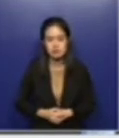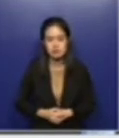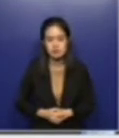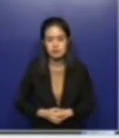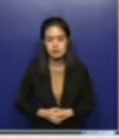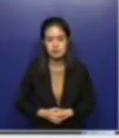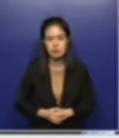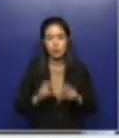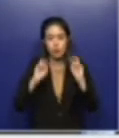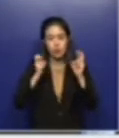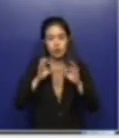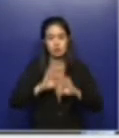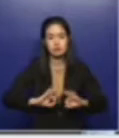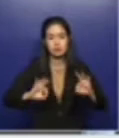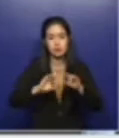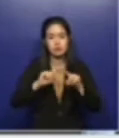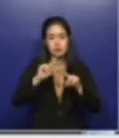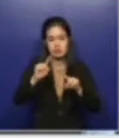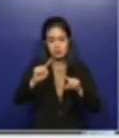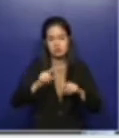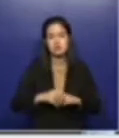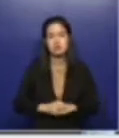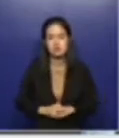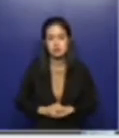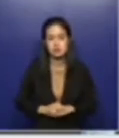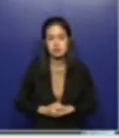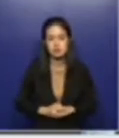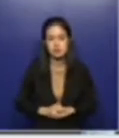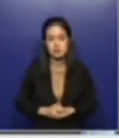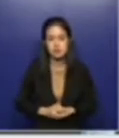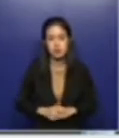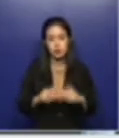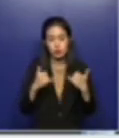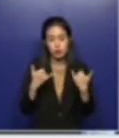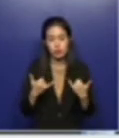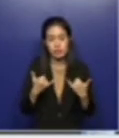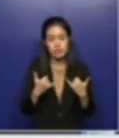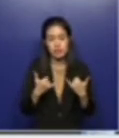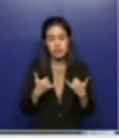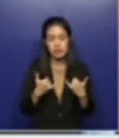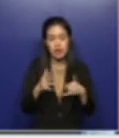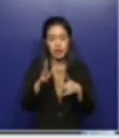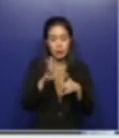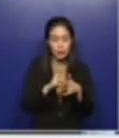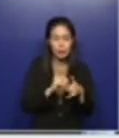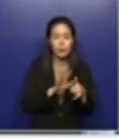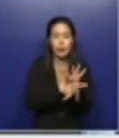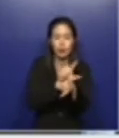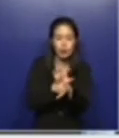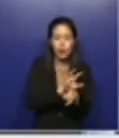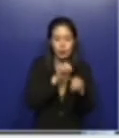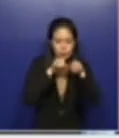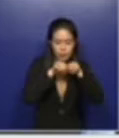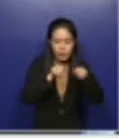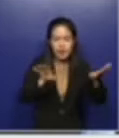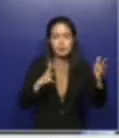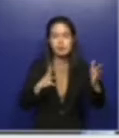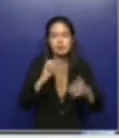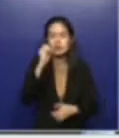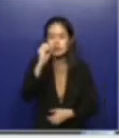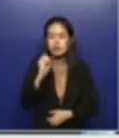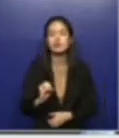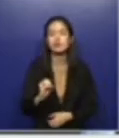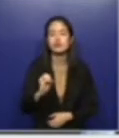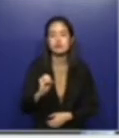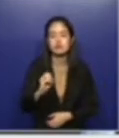เรื่องที่หนึ่งเลยครับแน่นอนครับขณะนี้ไม่มีการระบาดผลกระทบด้านสุขภาพเป็นศูนย์ครับเ